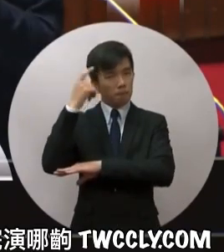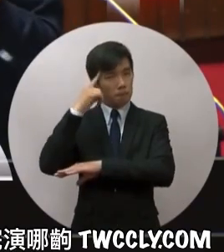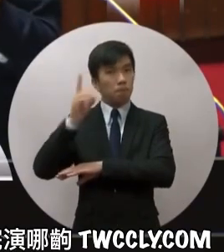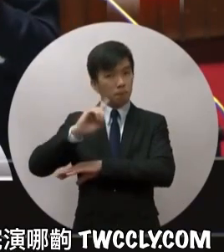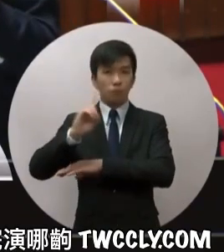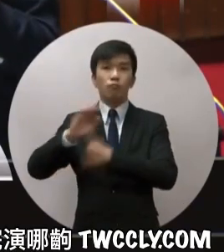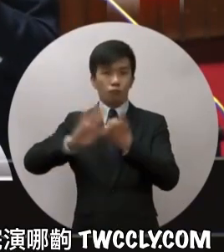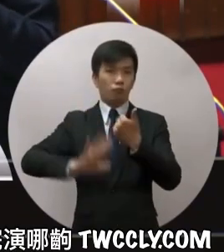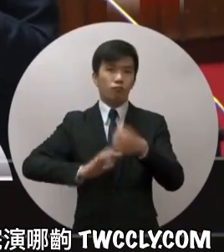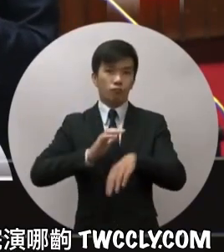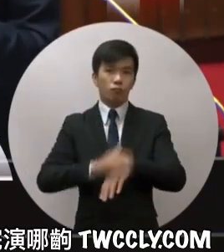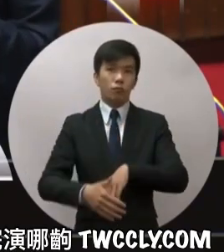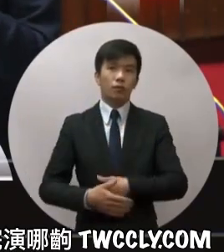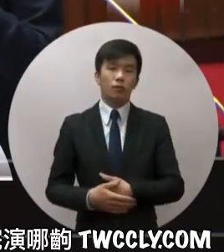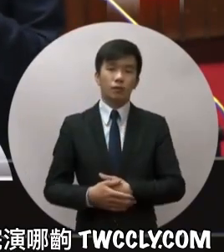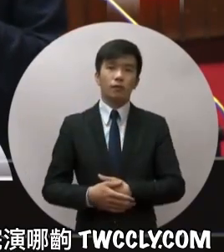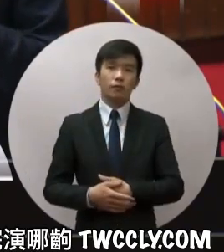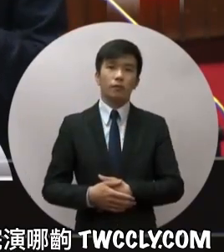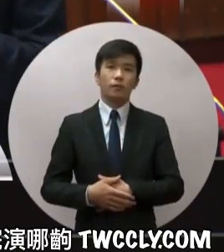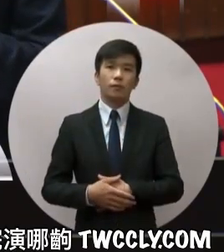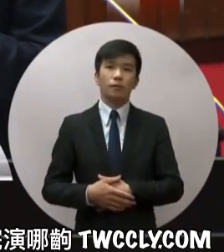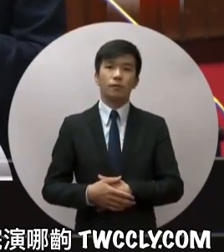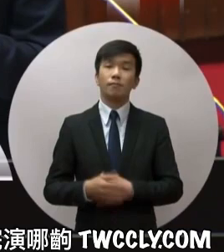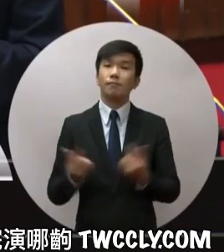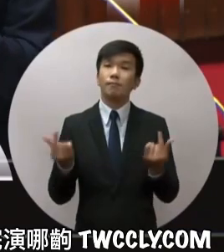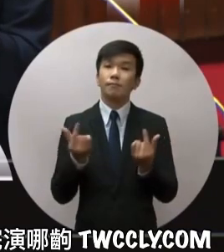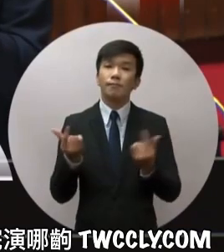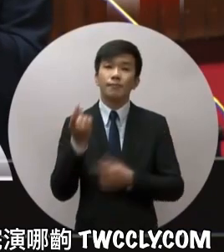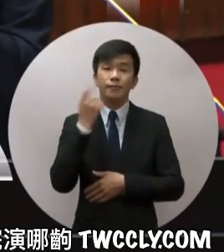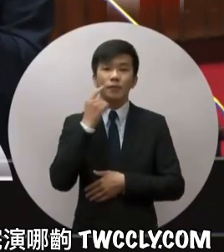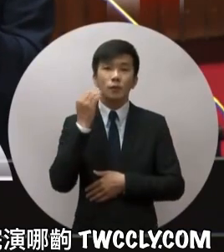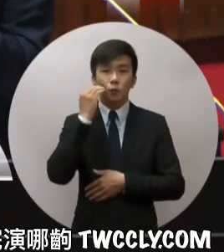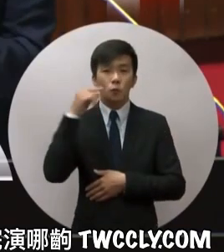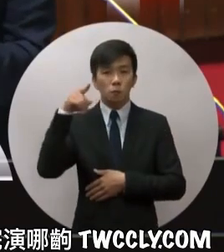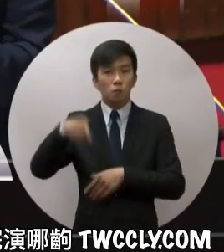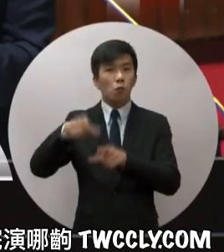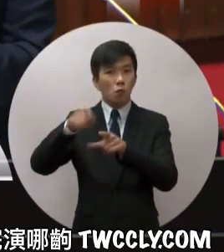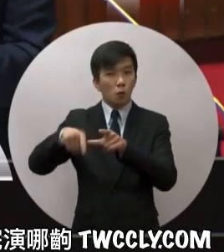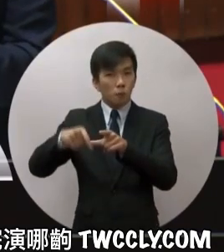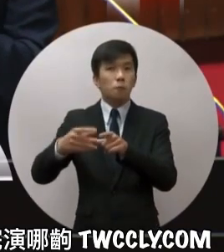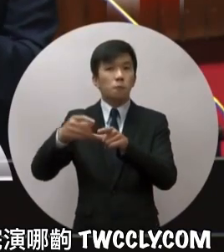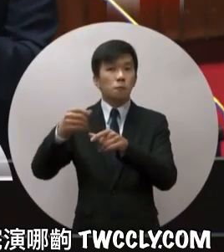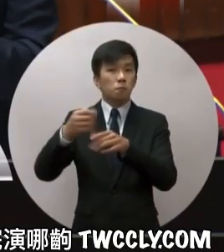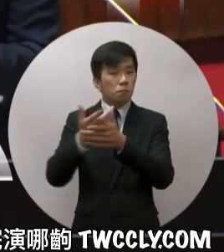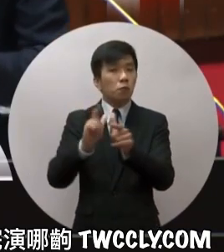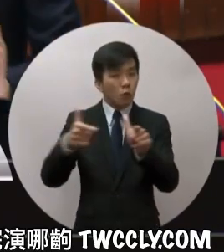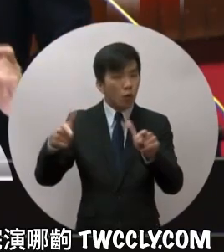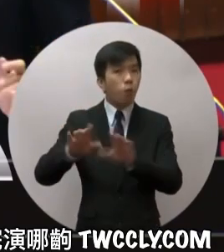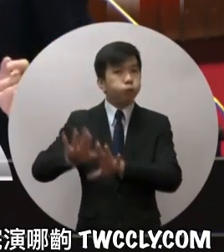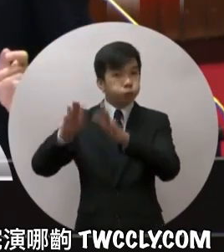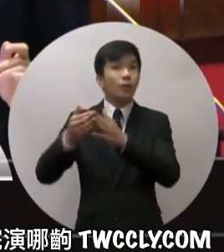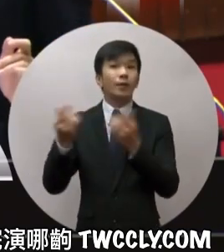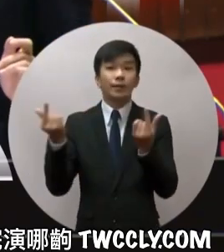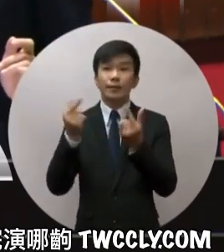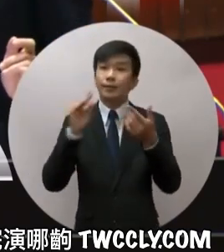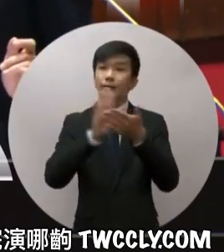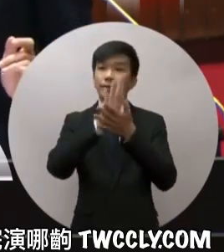就是我們比如說產業的發展以後要不要發展電動車